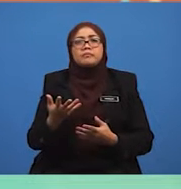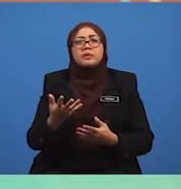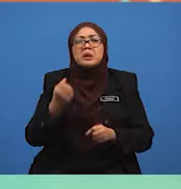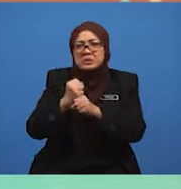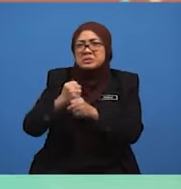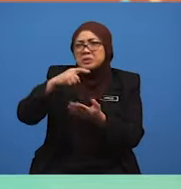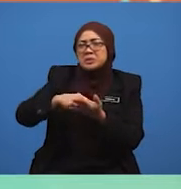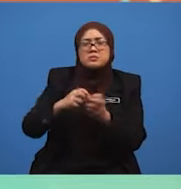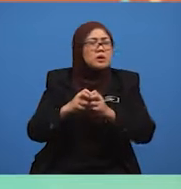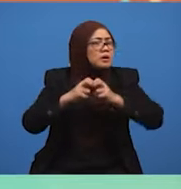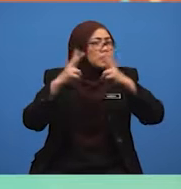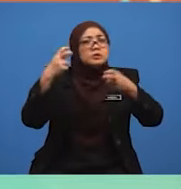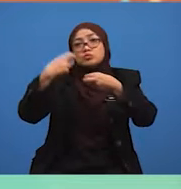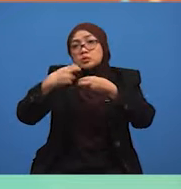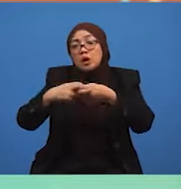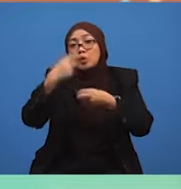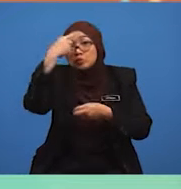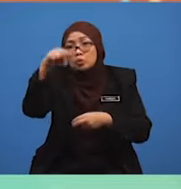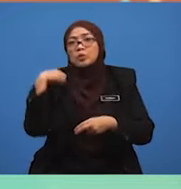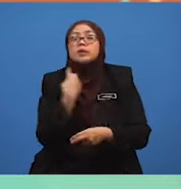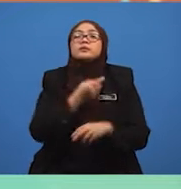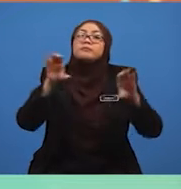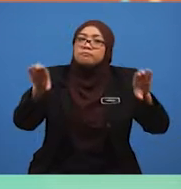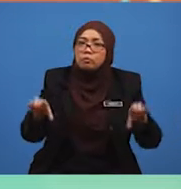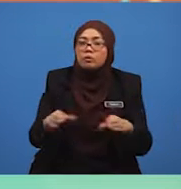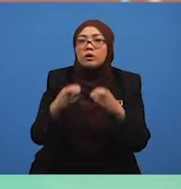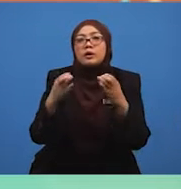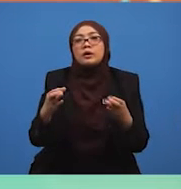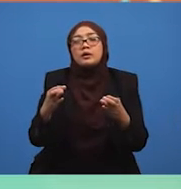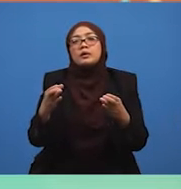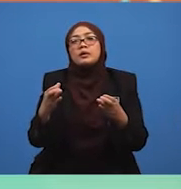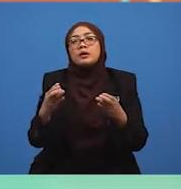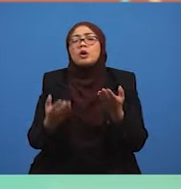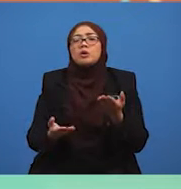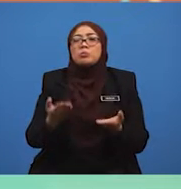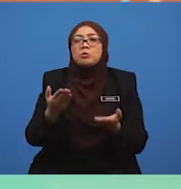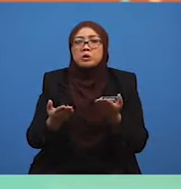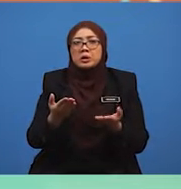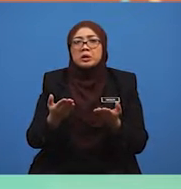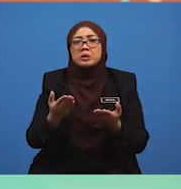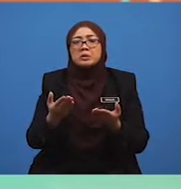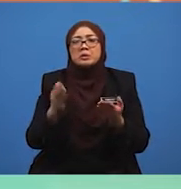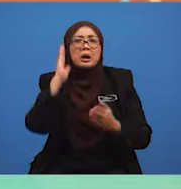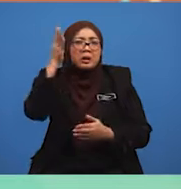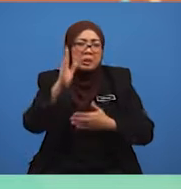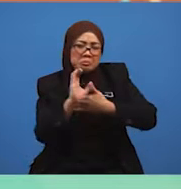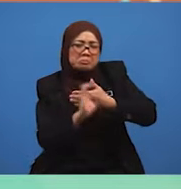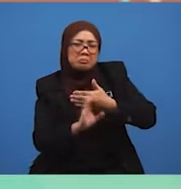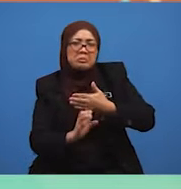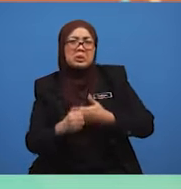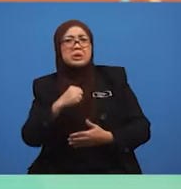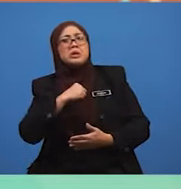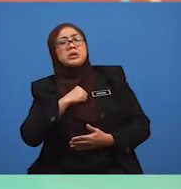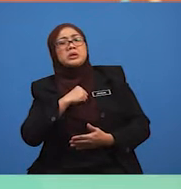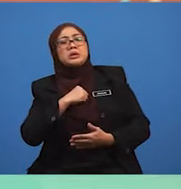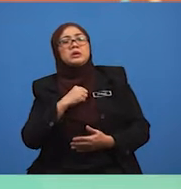dilakukan. Dalam proses pemindahan barang, kita kemungkinan mencederakan diri kita.